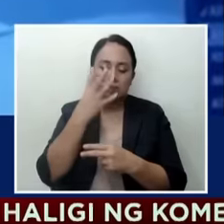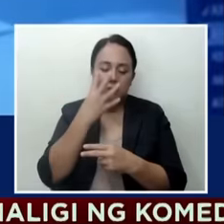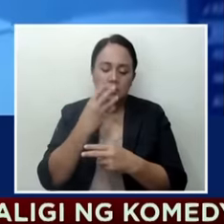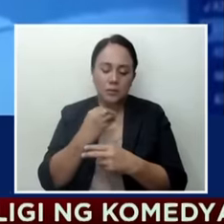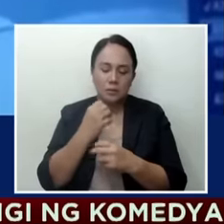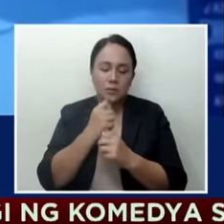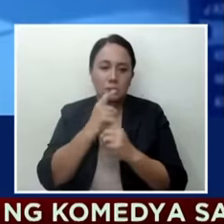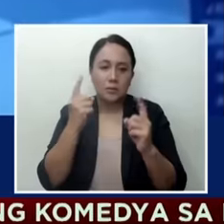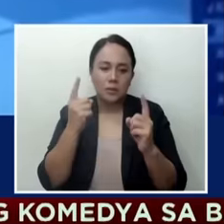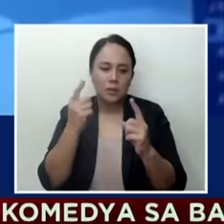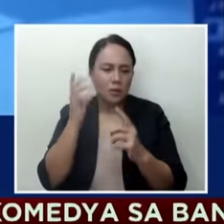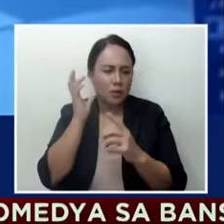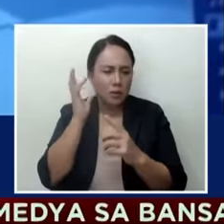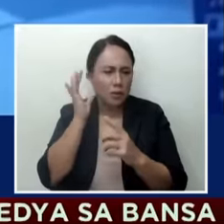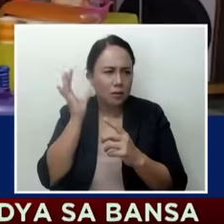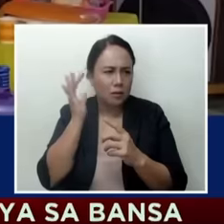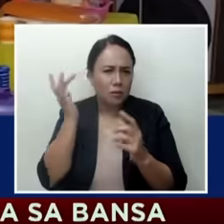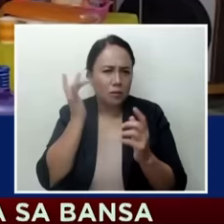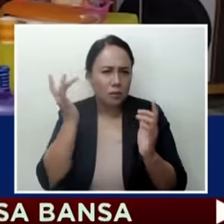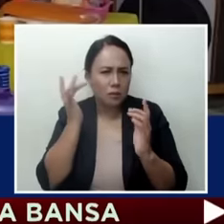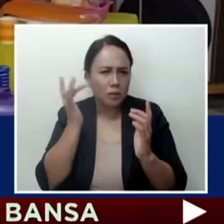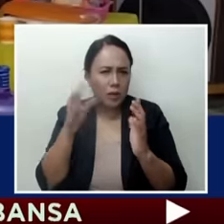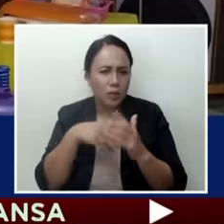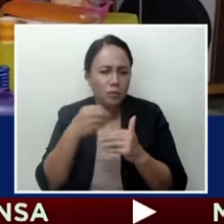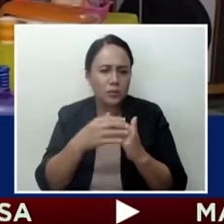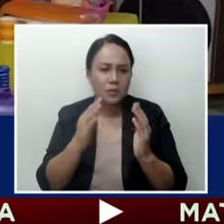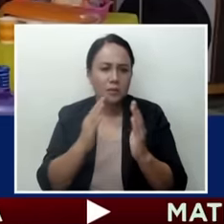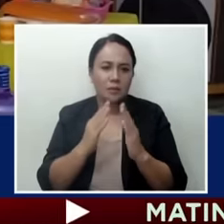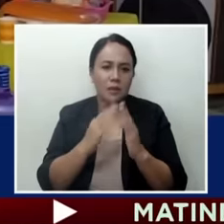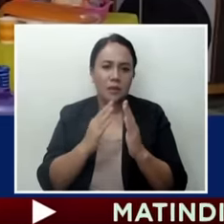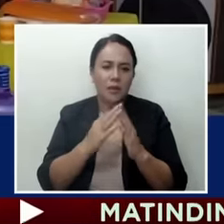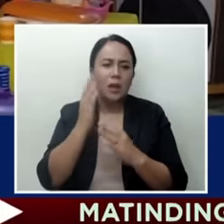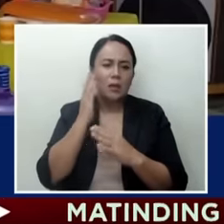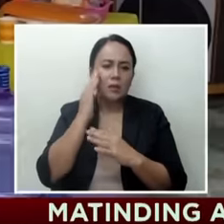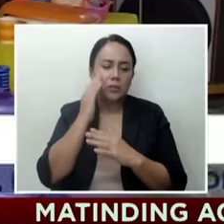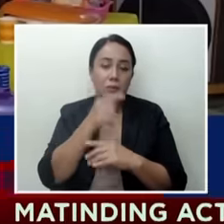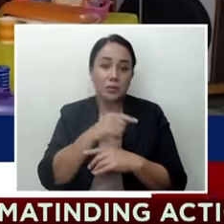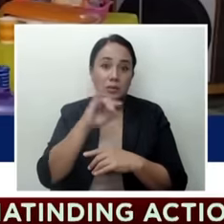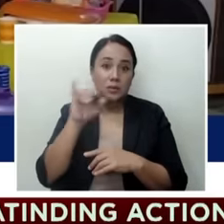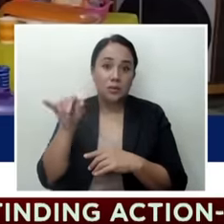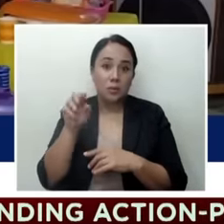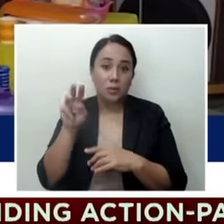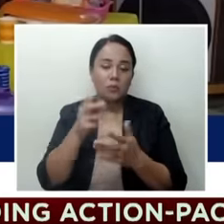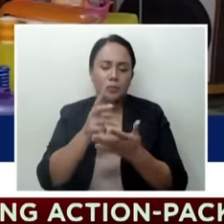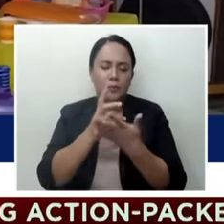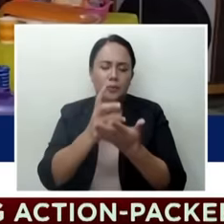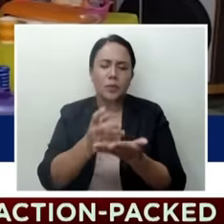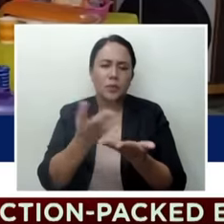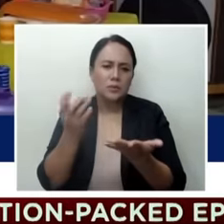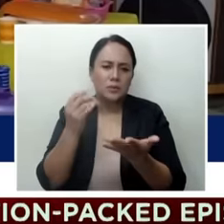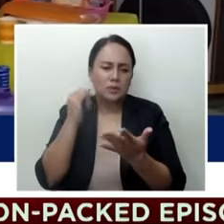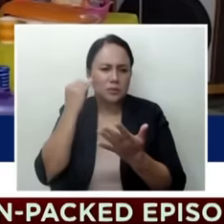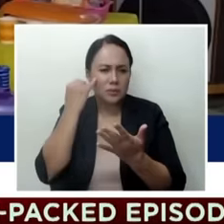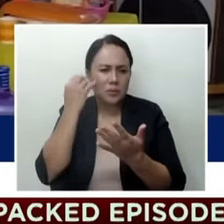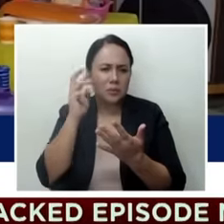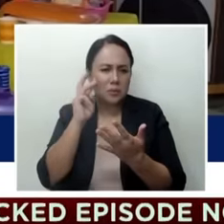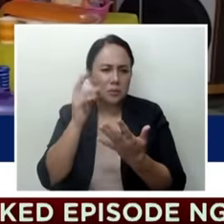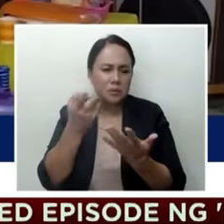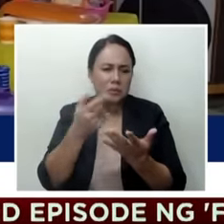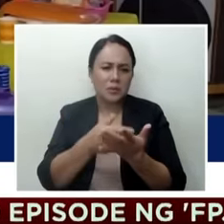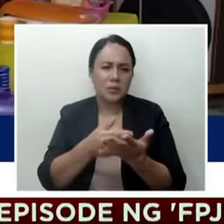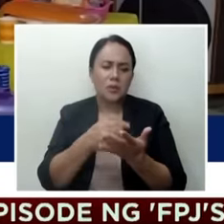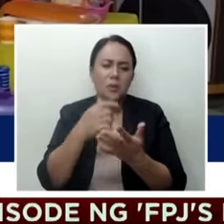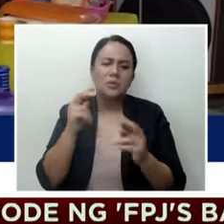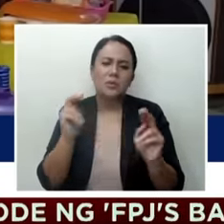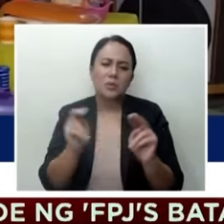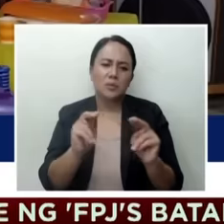sa kaguluhan sa labas ng bahay. Dahil nga kilalang matulungin itong si Johnny Walker, sabi ng kanyang asawa, normal lang para sa kanila